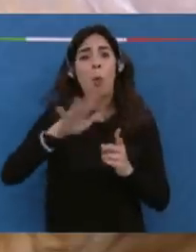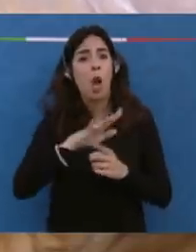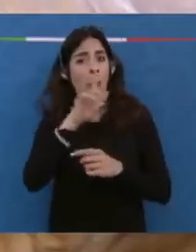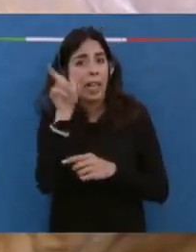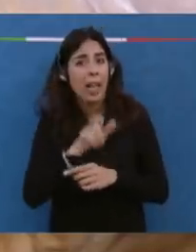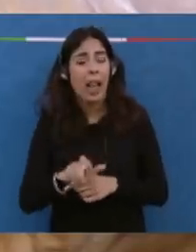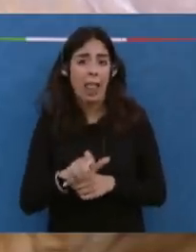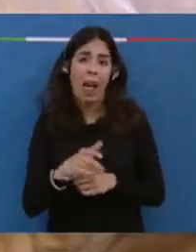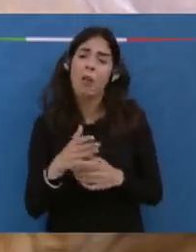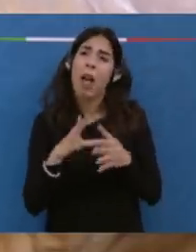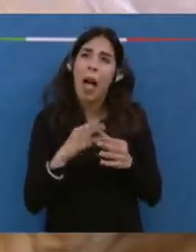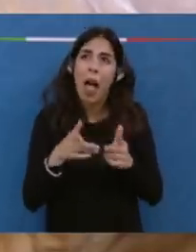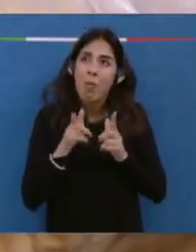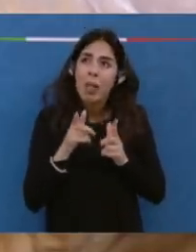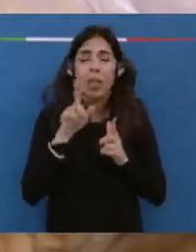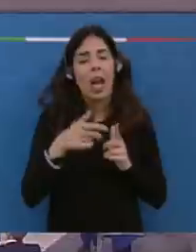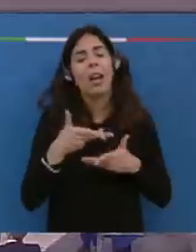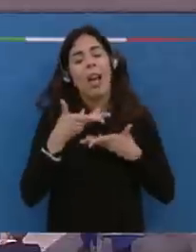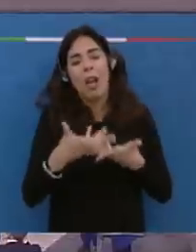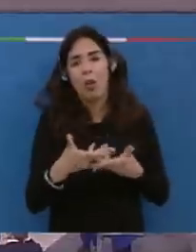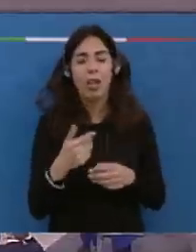grazie grazie sentito